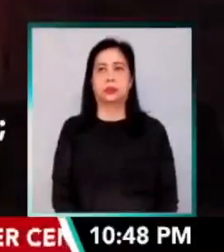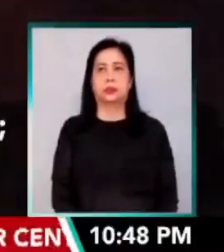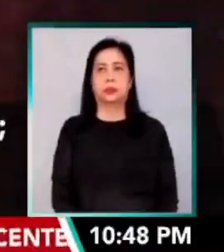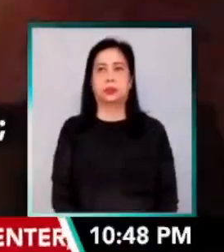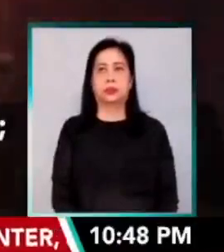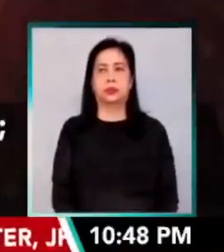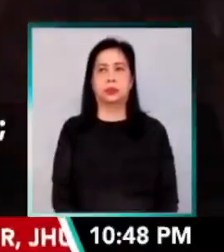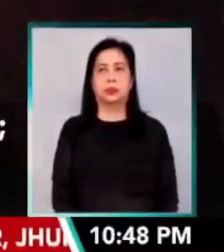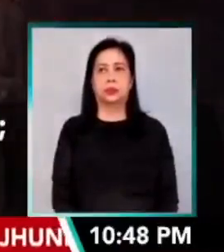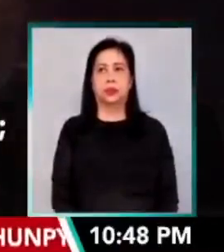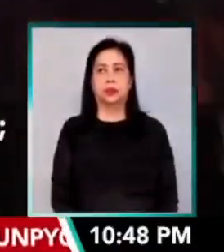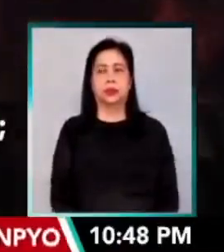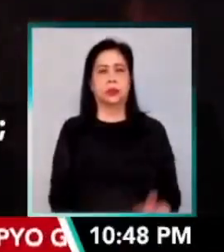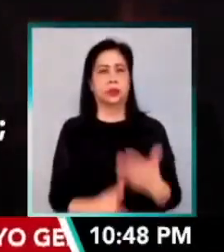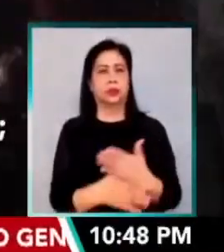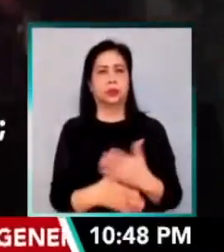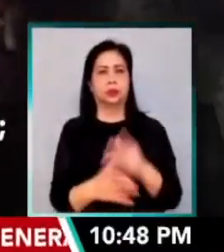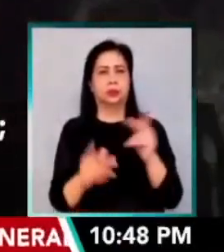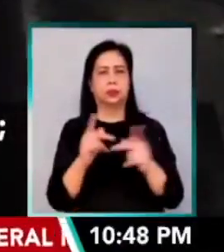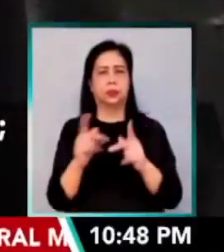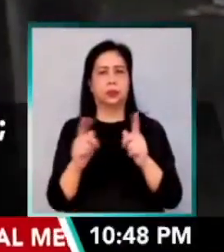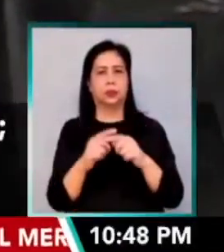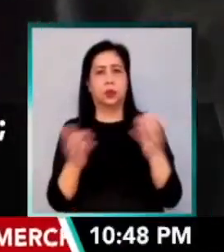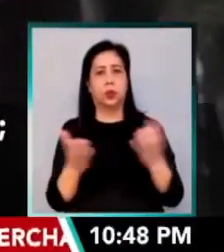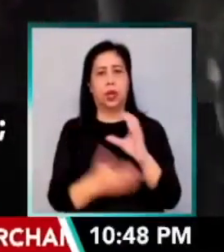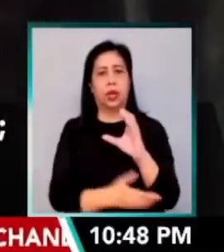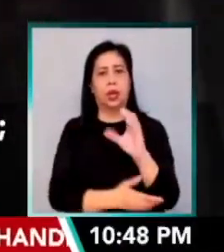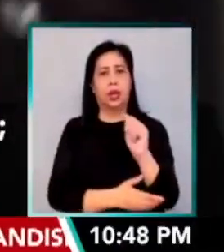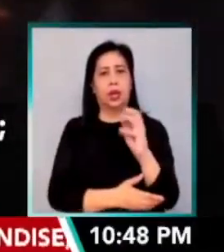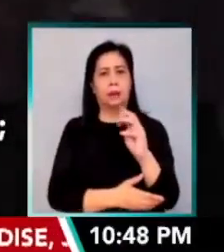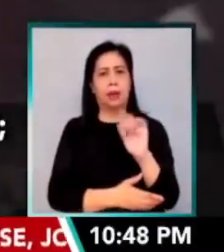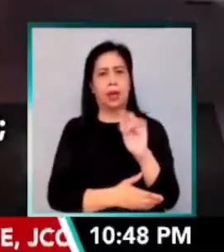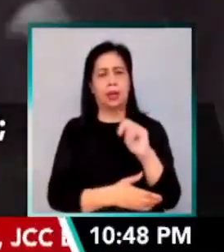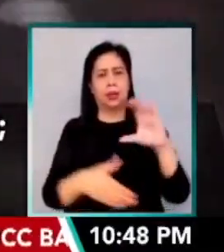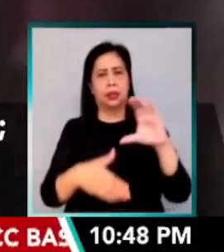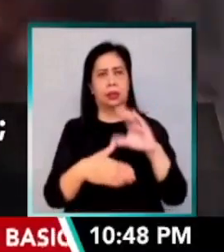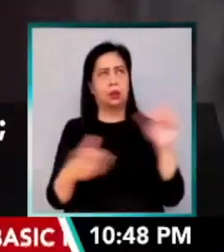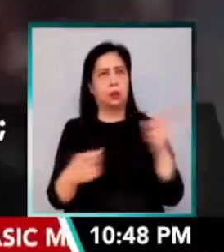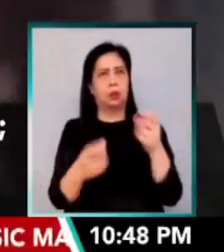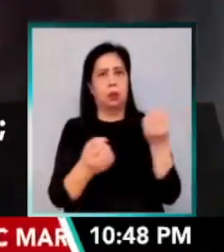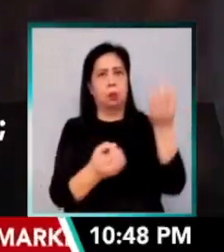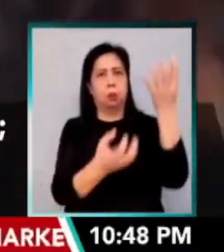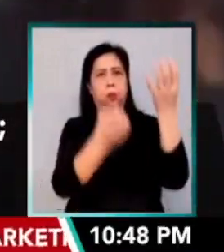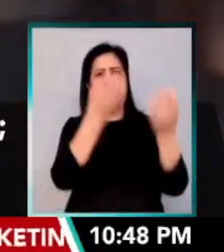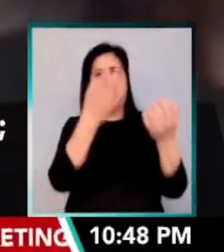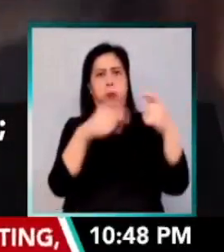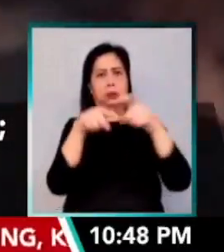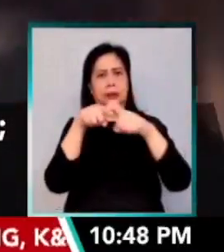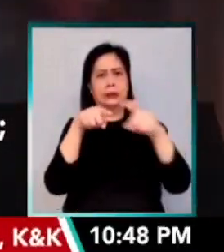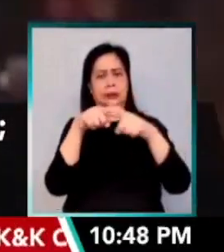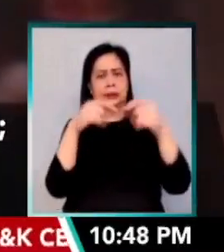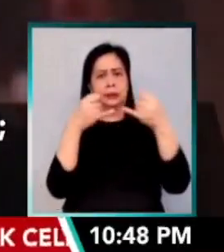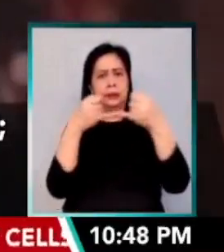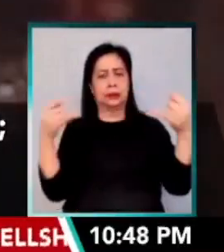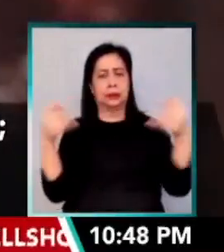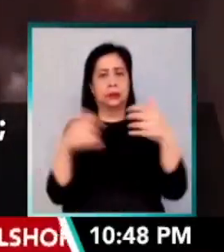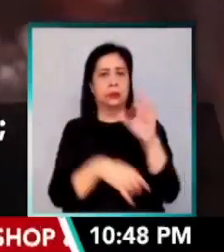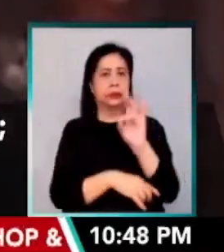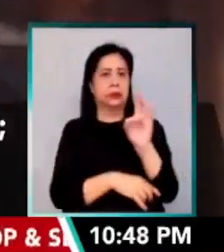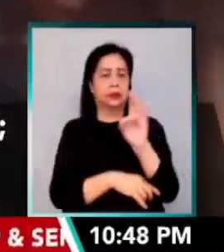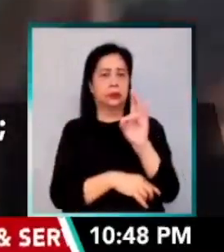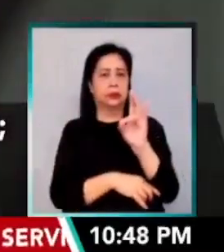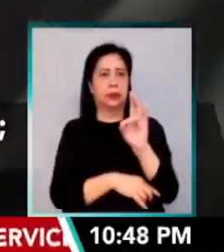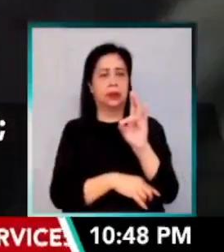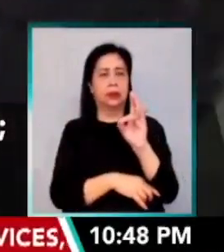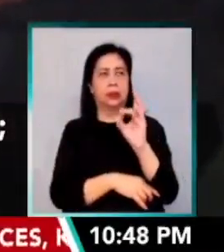Nabulabog ang mga residente ng Camarin, Caloocan nang biglang magliyab ang mga kable ng kuryente na yan bandang alas 7 ng imedya o